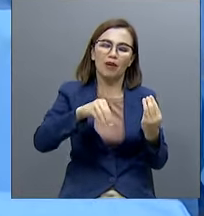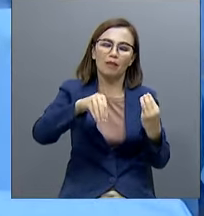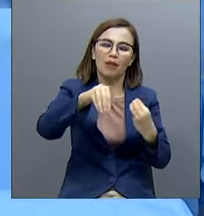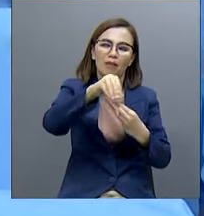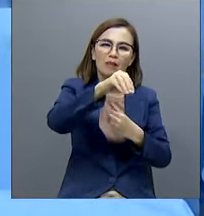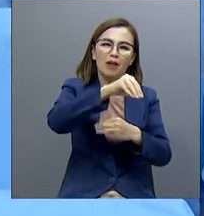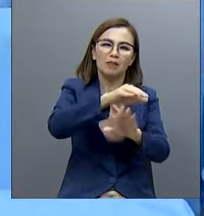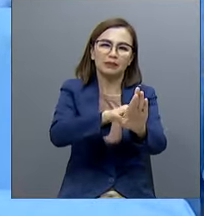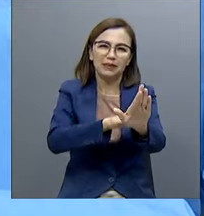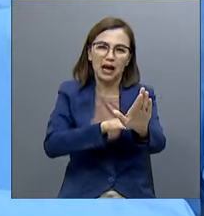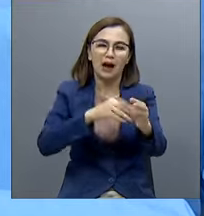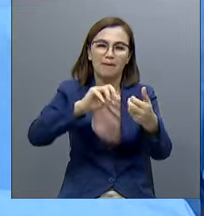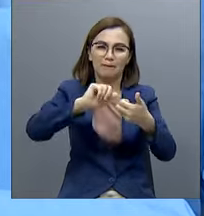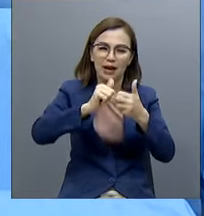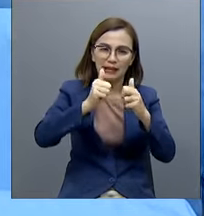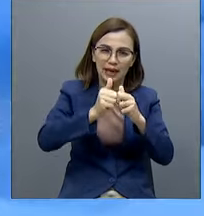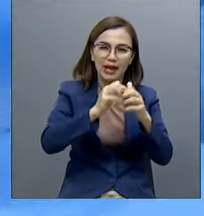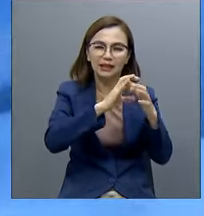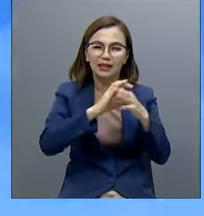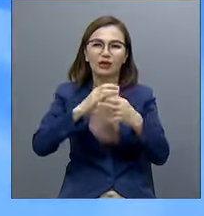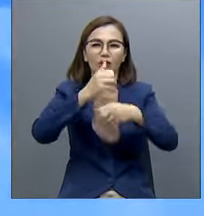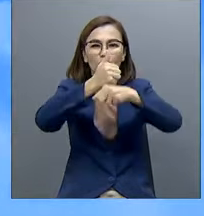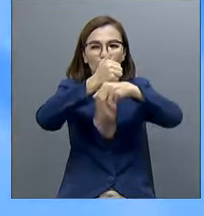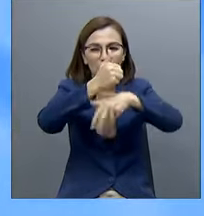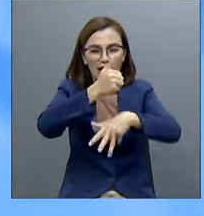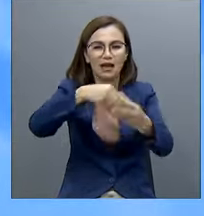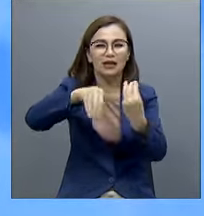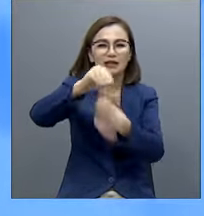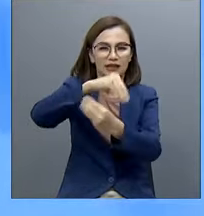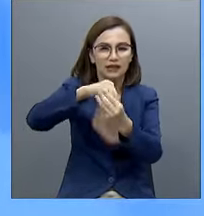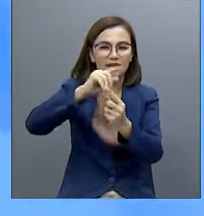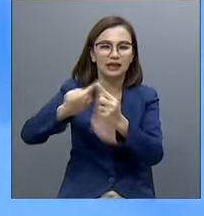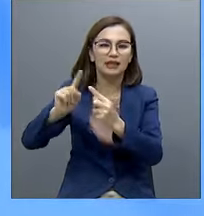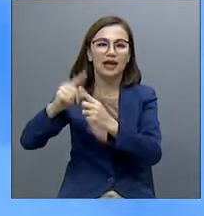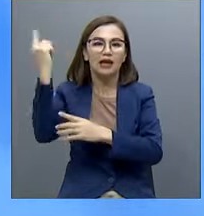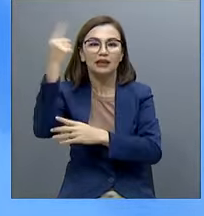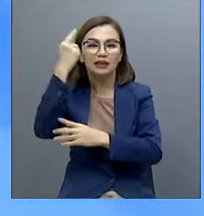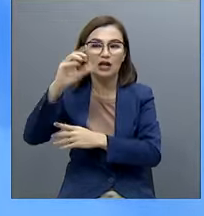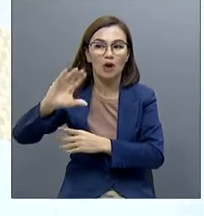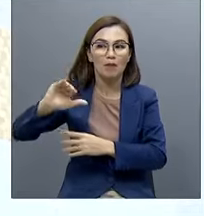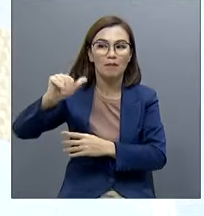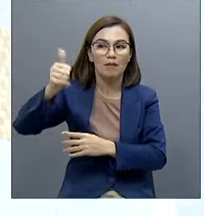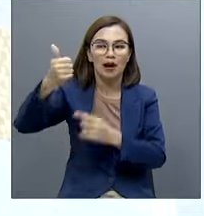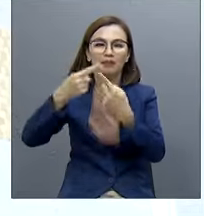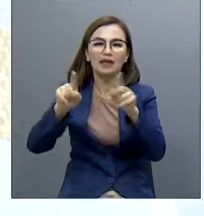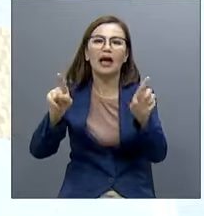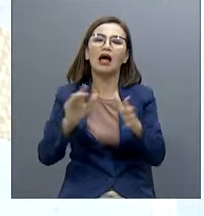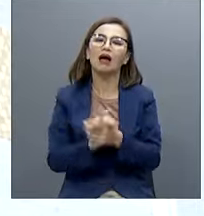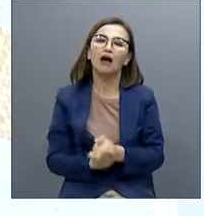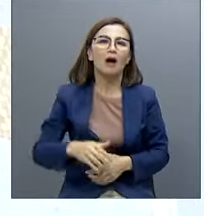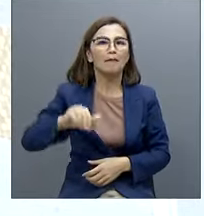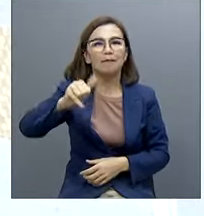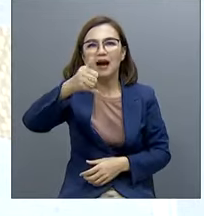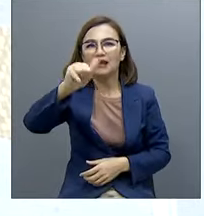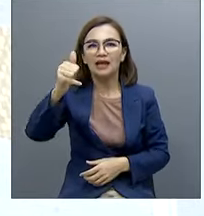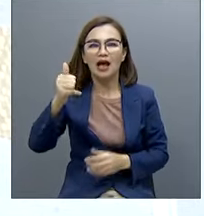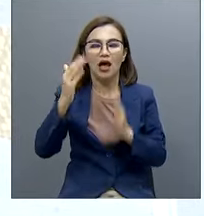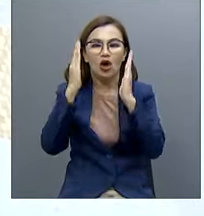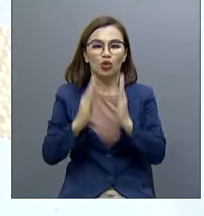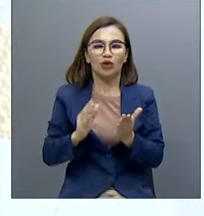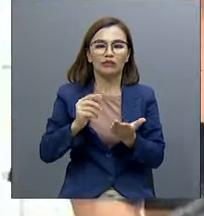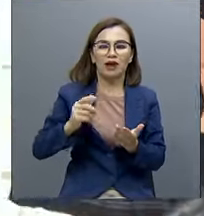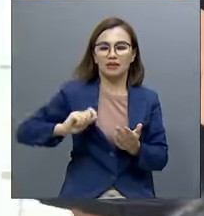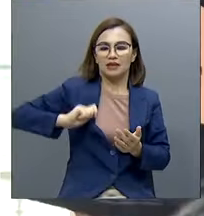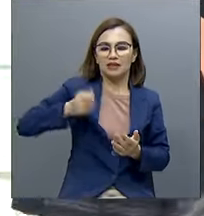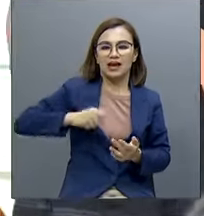สินค้าแล้วก็ปัญหาเชิงโครงสร้างด้วยส่วนการท่องเที่ยวฟื้นตัวนะคะแต่ว่าจะไม่เหมือนเดิมค่ะเพราะว่าการใช้จ่ายต่อหัวของนักท่องเที่ยวต่ำลงมาก